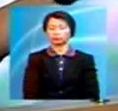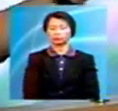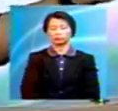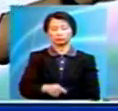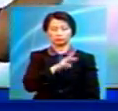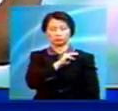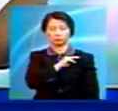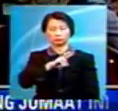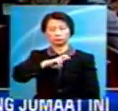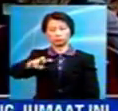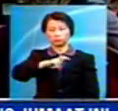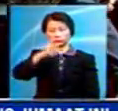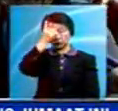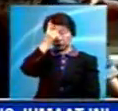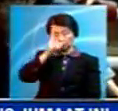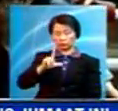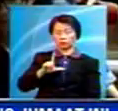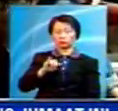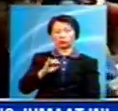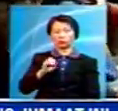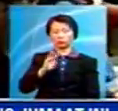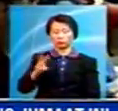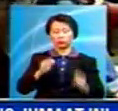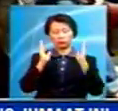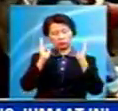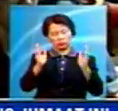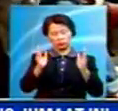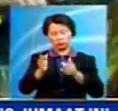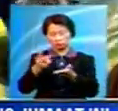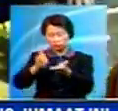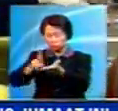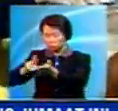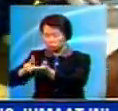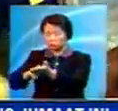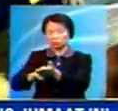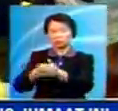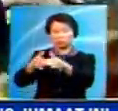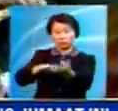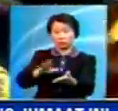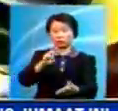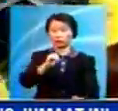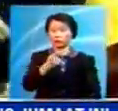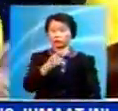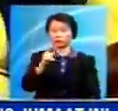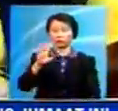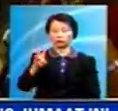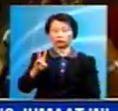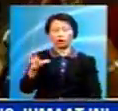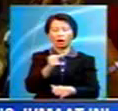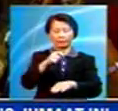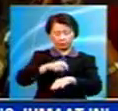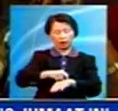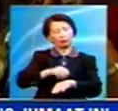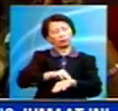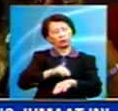Menurut Menteri Pengangkutan Datuk Sri Leo Tiong Lai, tempoh dokumentasi berkaitan mangsa MH17 mengambil masa 5